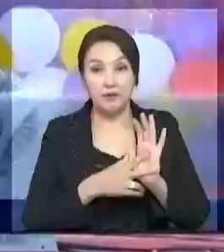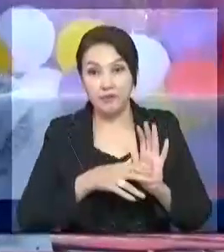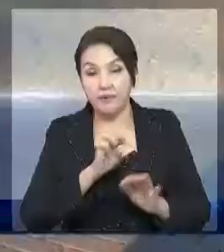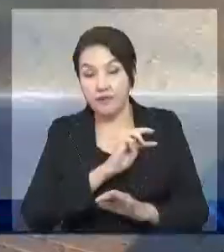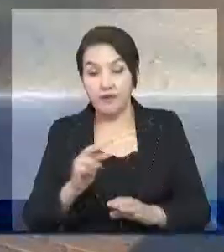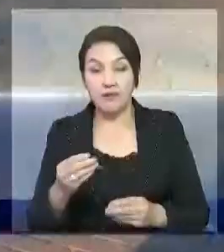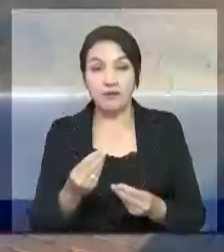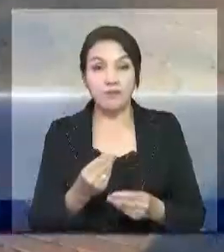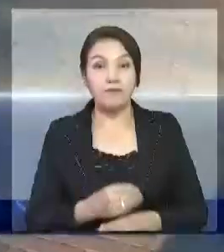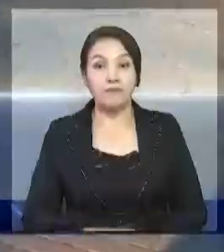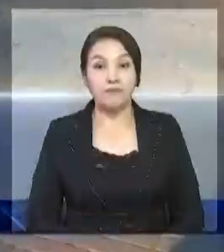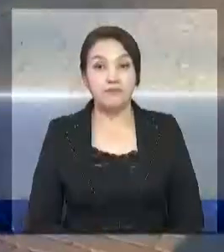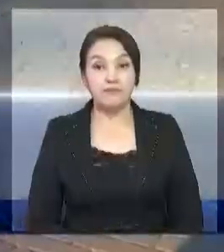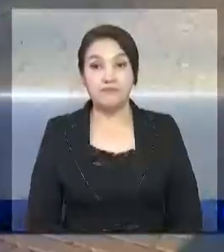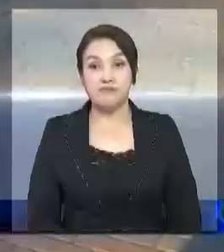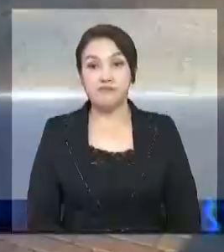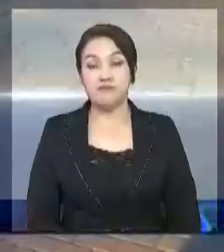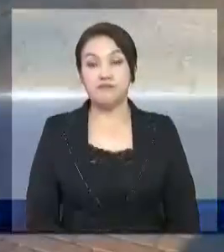тенге.